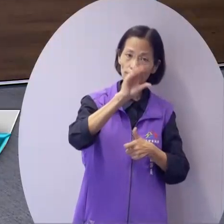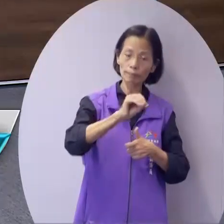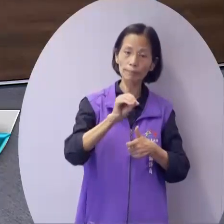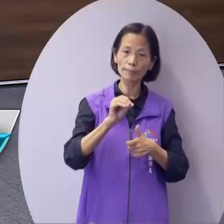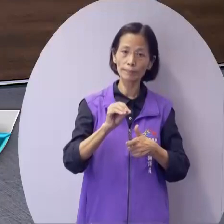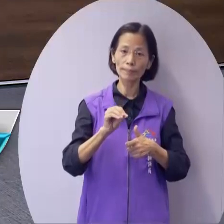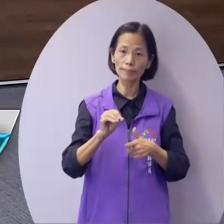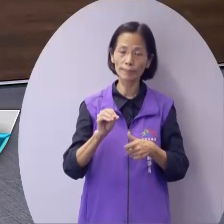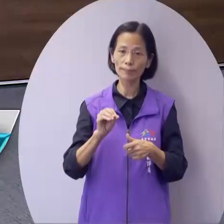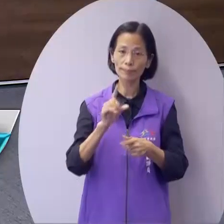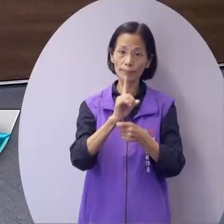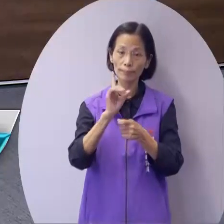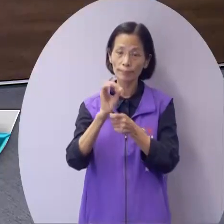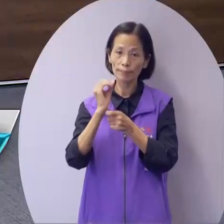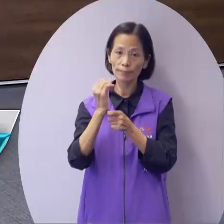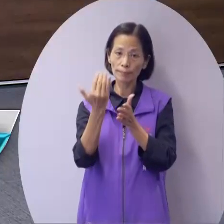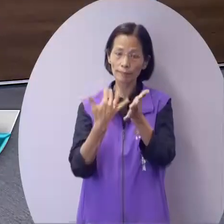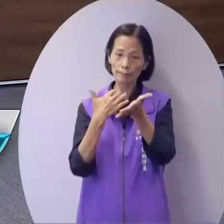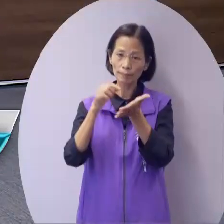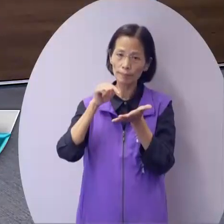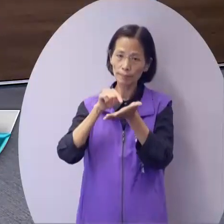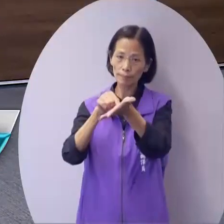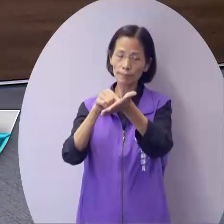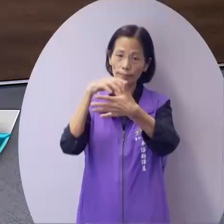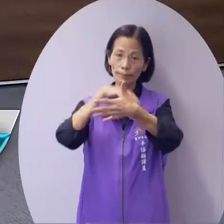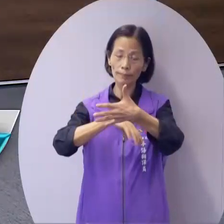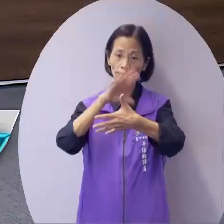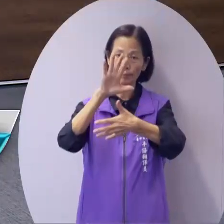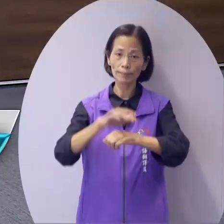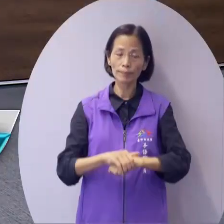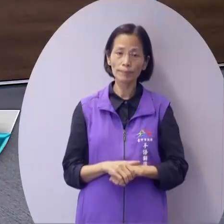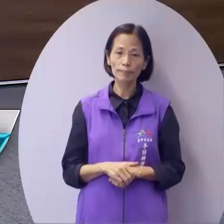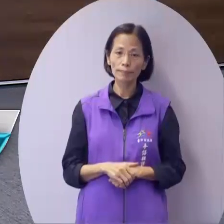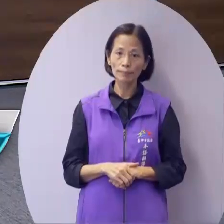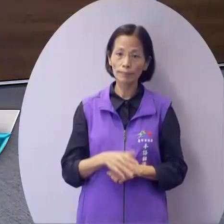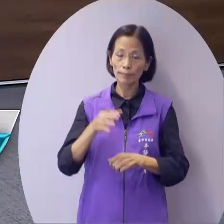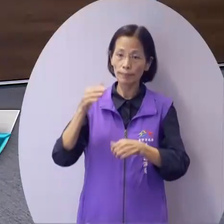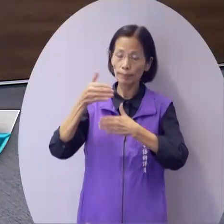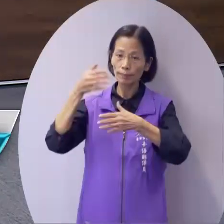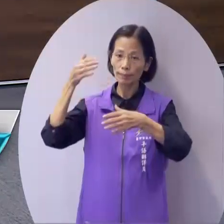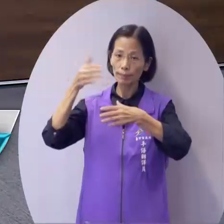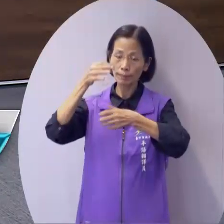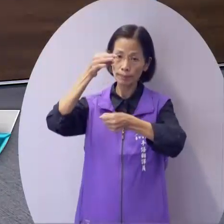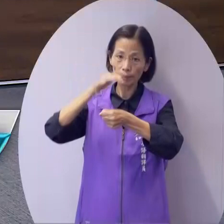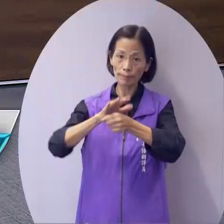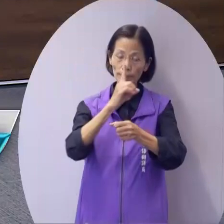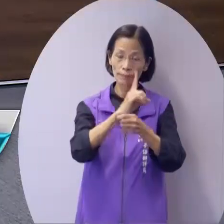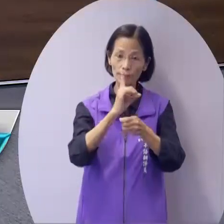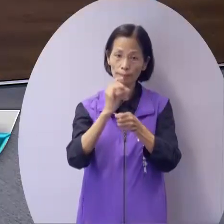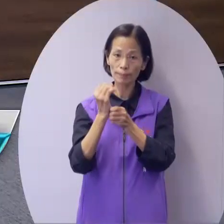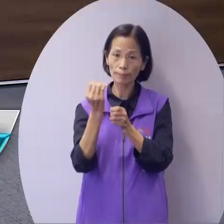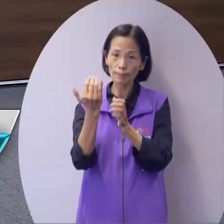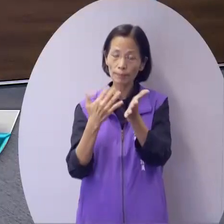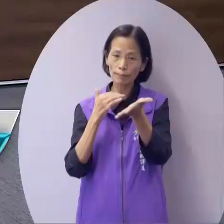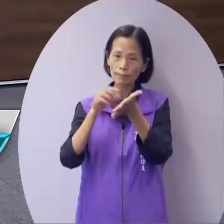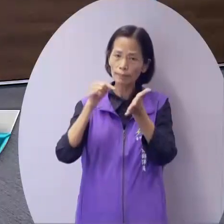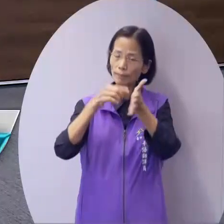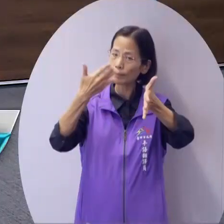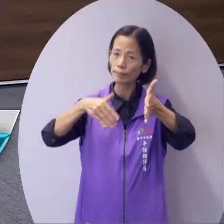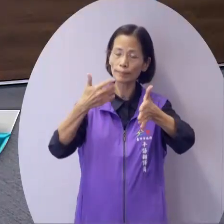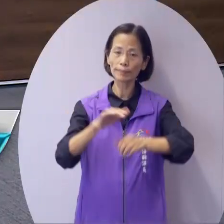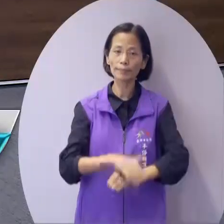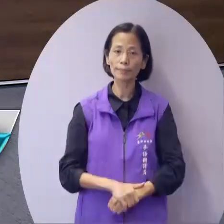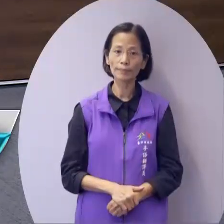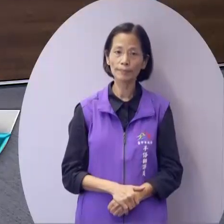纳在这个110年的预算里面。那针对这交通部补助的部分，因为未及纳入110年的预算，